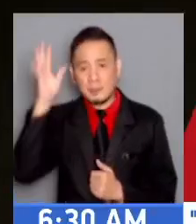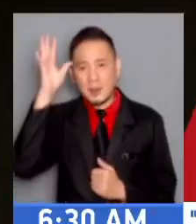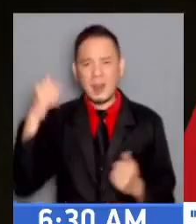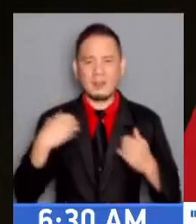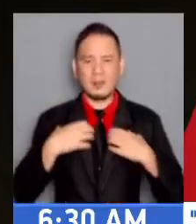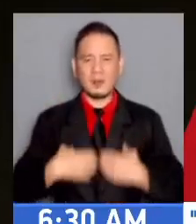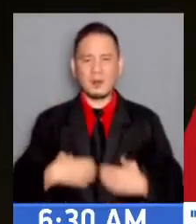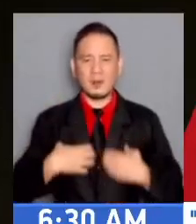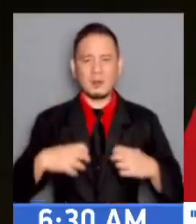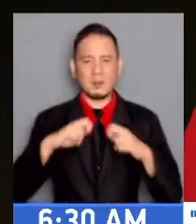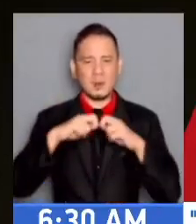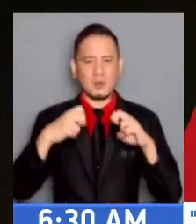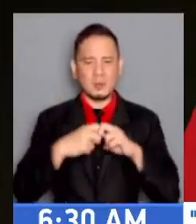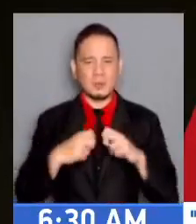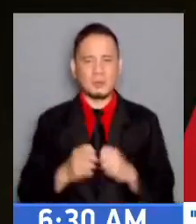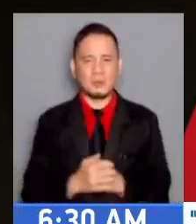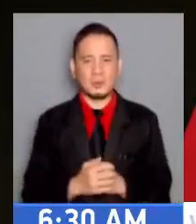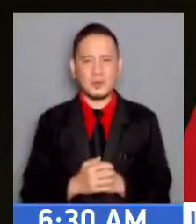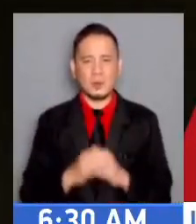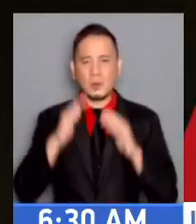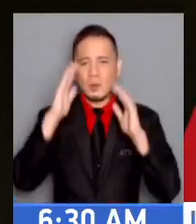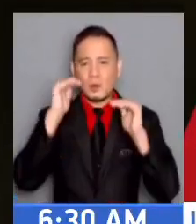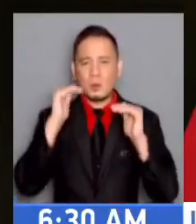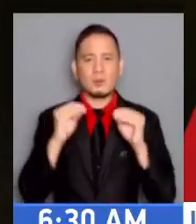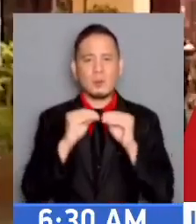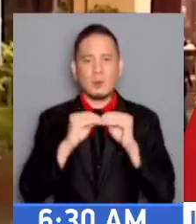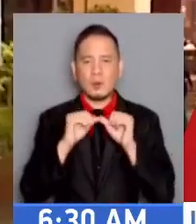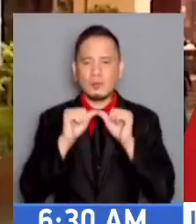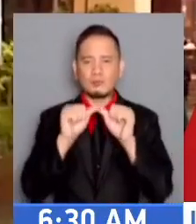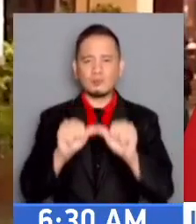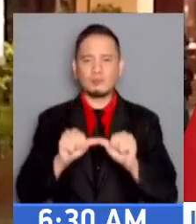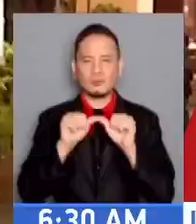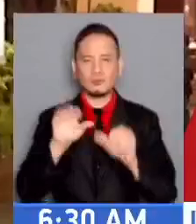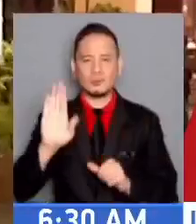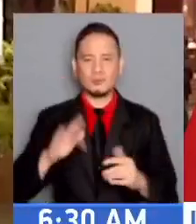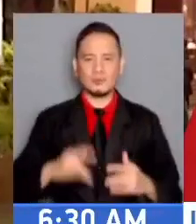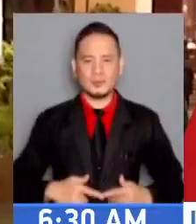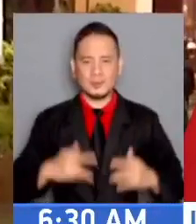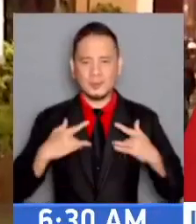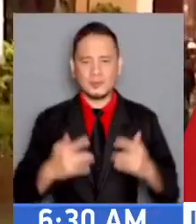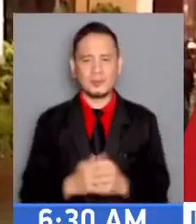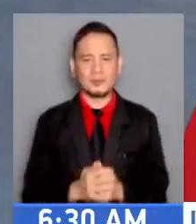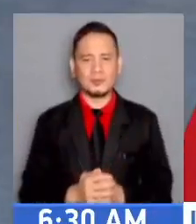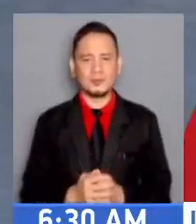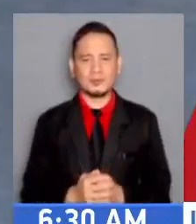makasama pa namin sila ng habang buhay. Matagal. Yun lang.